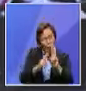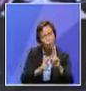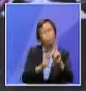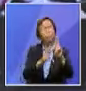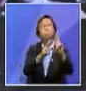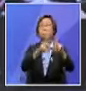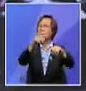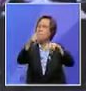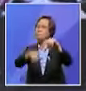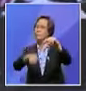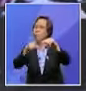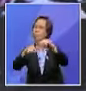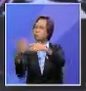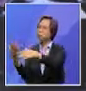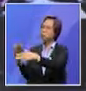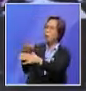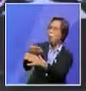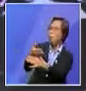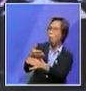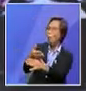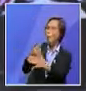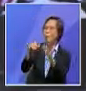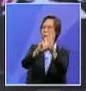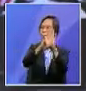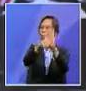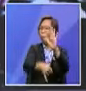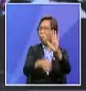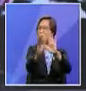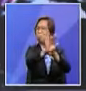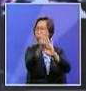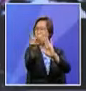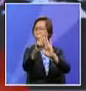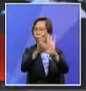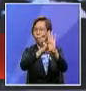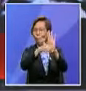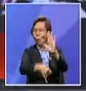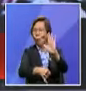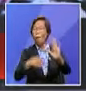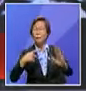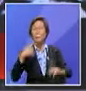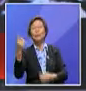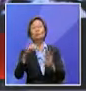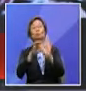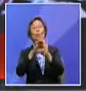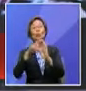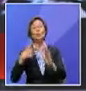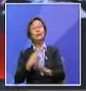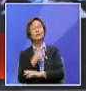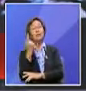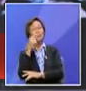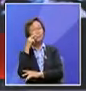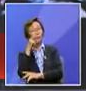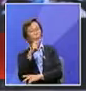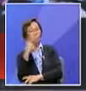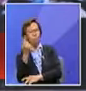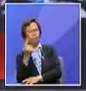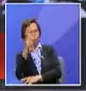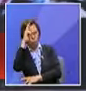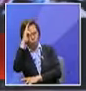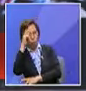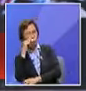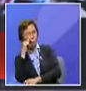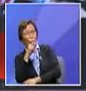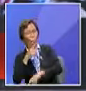dan dia tak boleh diganggu imejnya. Sebagai contoh, kita selalu tengok, ada masa kami